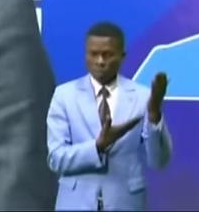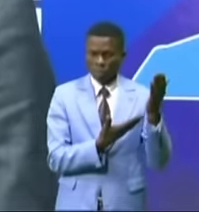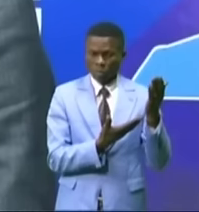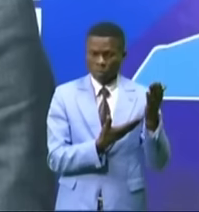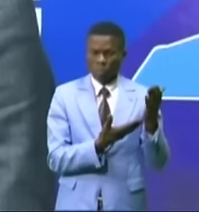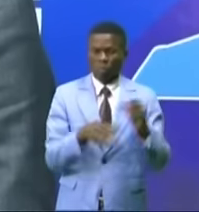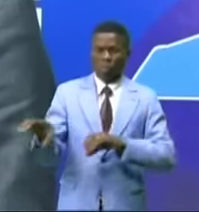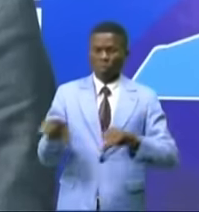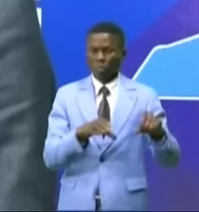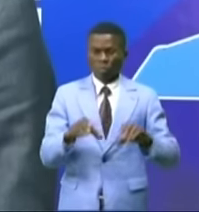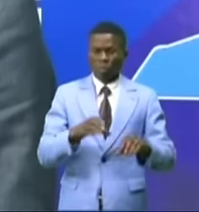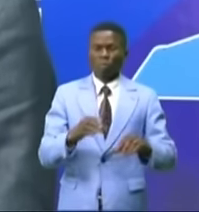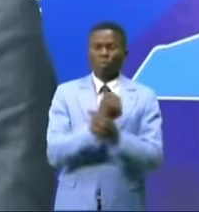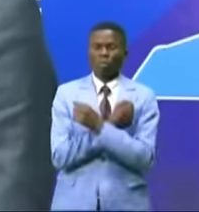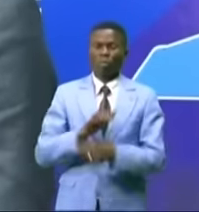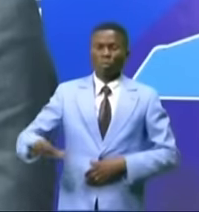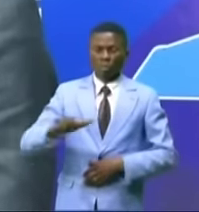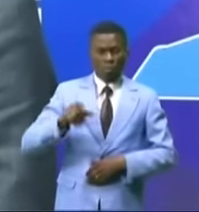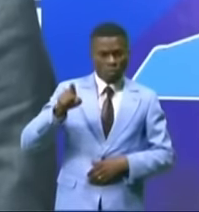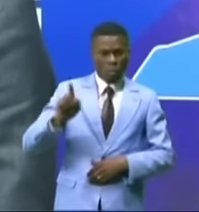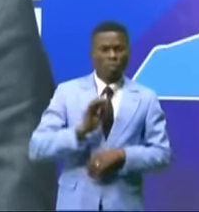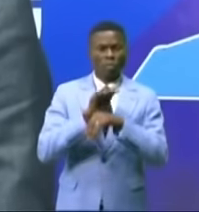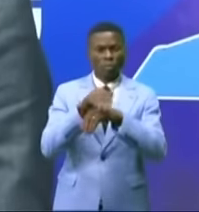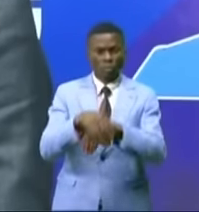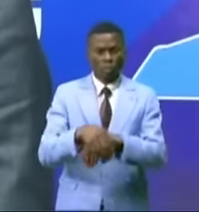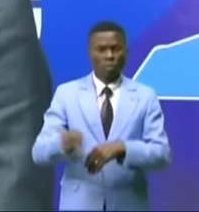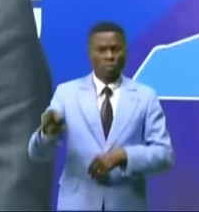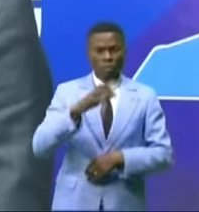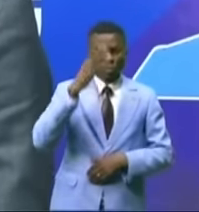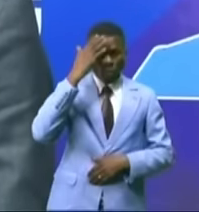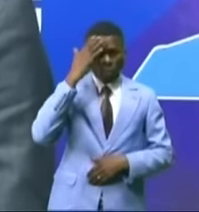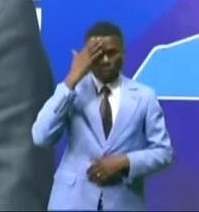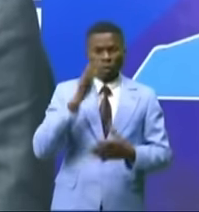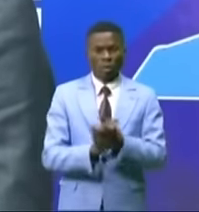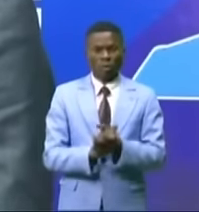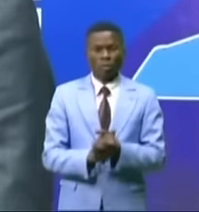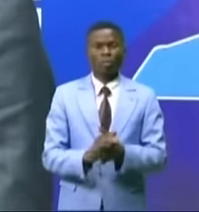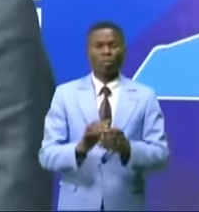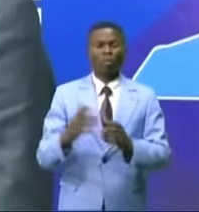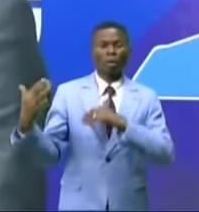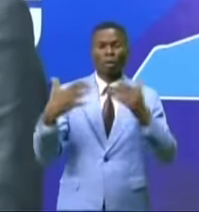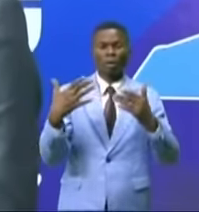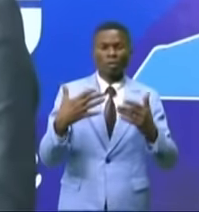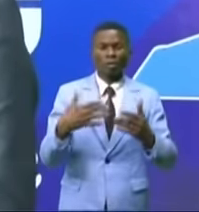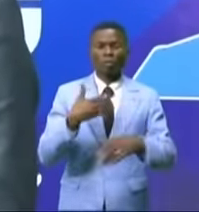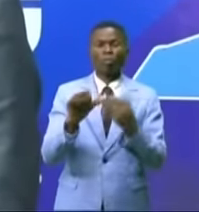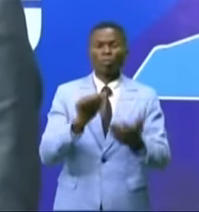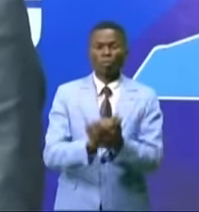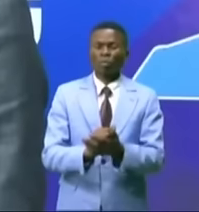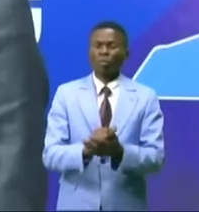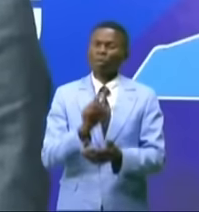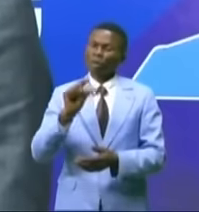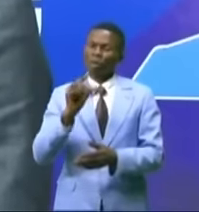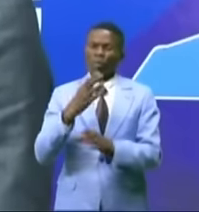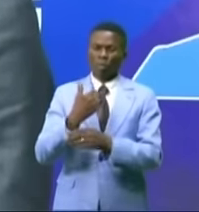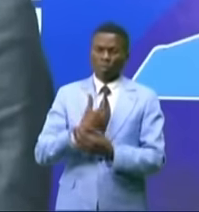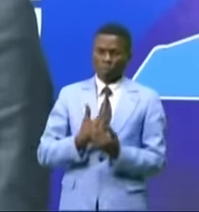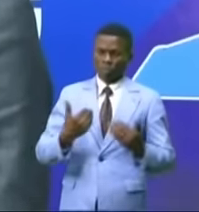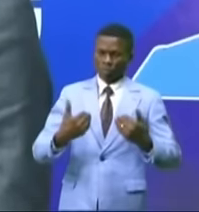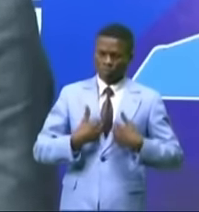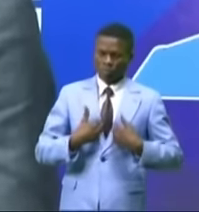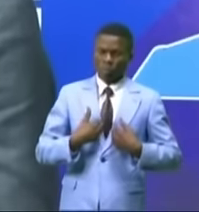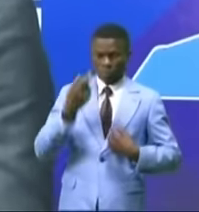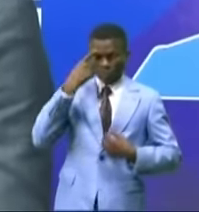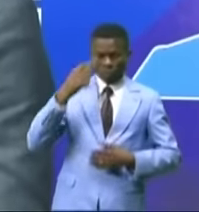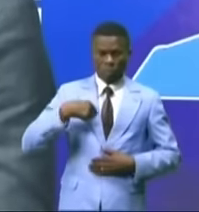acte civique pour qu'eux aussi puissent s'engager. Parce que vous savez, on ne peut faire la guerre qu'avec ce qu'on a. Et nous, dans les secteurs qui est les